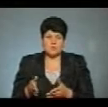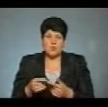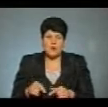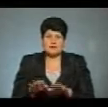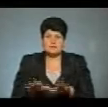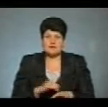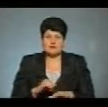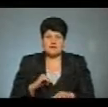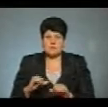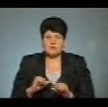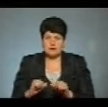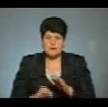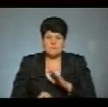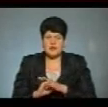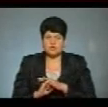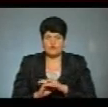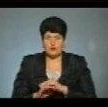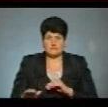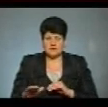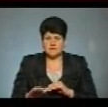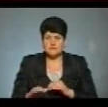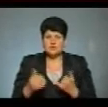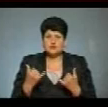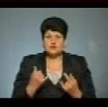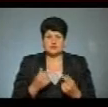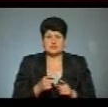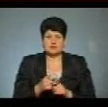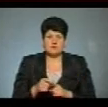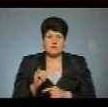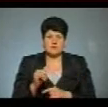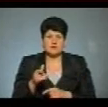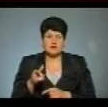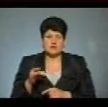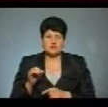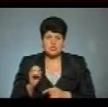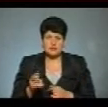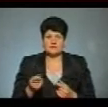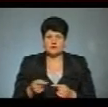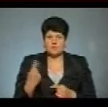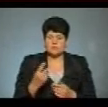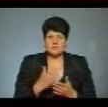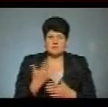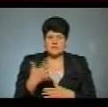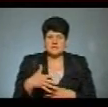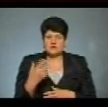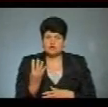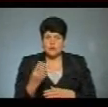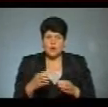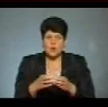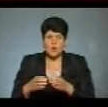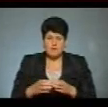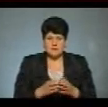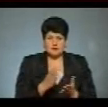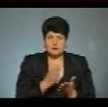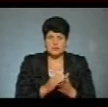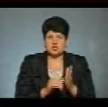органи місцевого самоврядування базового рівня. Сьогодні, за словами Ігоря Гірчака, на Тернопільщині діє 54 громади, які